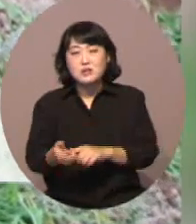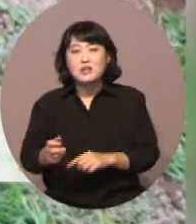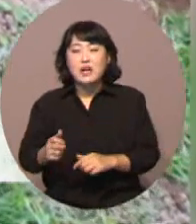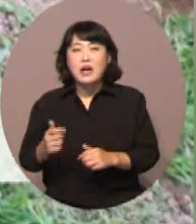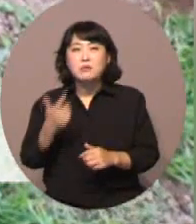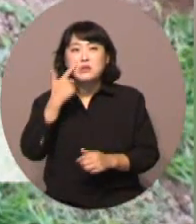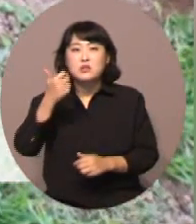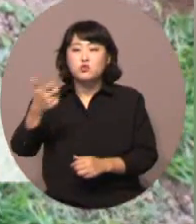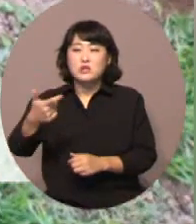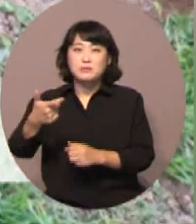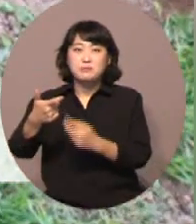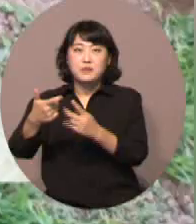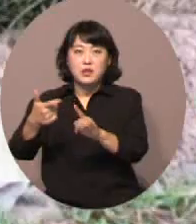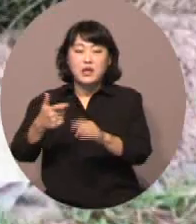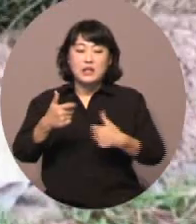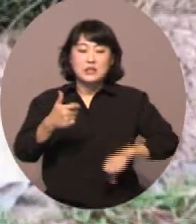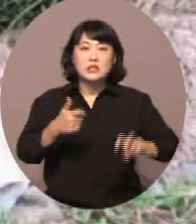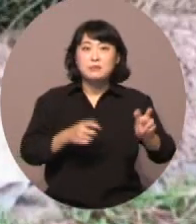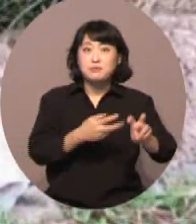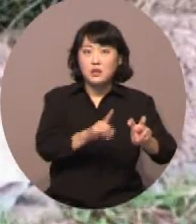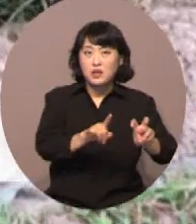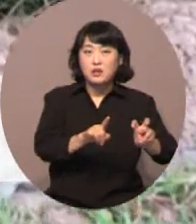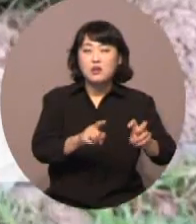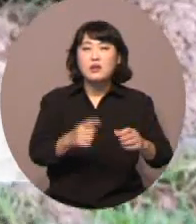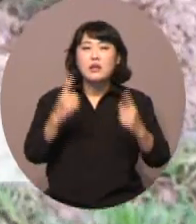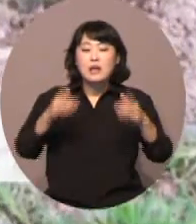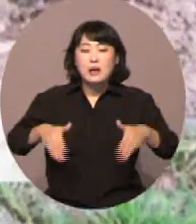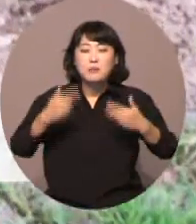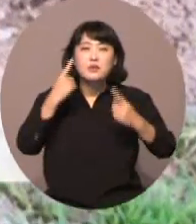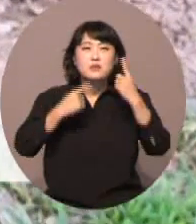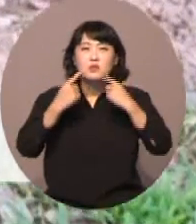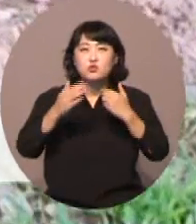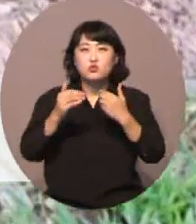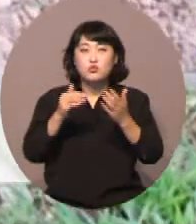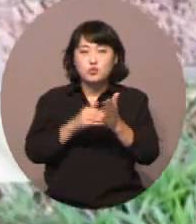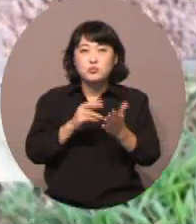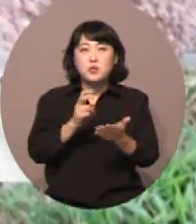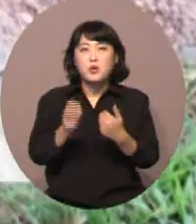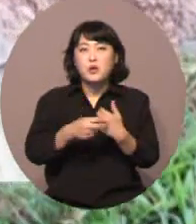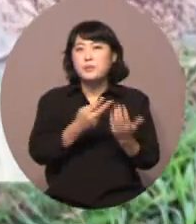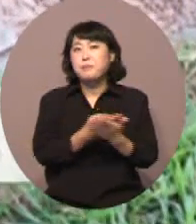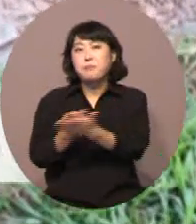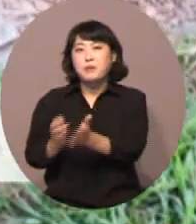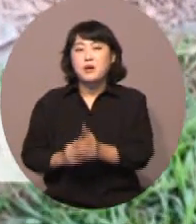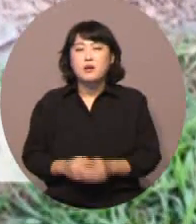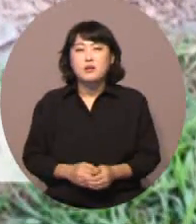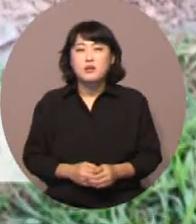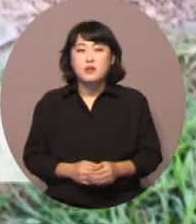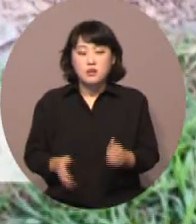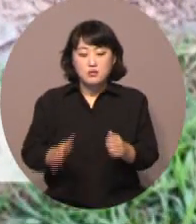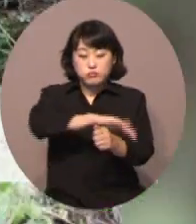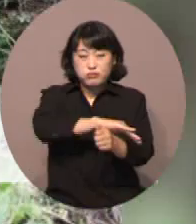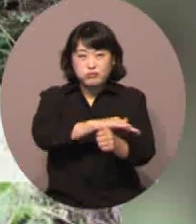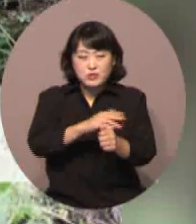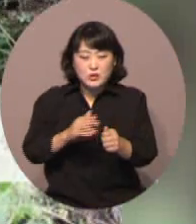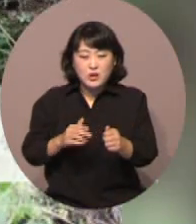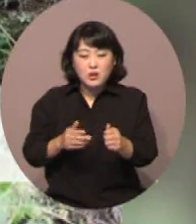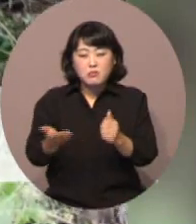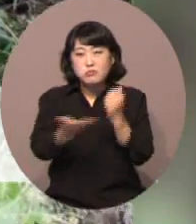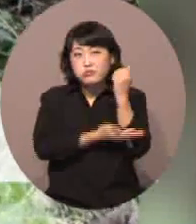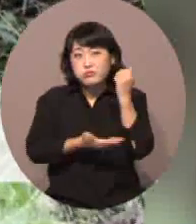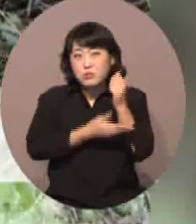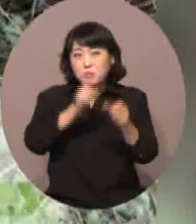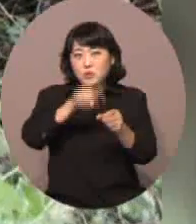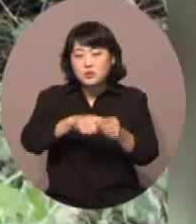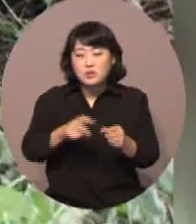아버지와 20대 아들이 경상을 입고 병원으로 옮겨졌습니다 경찰은 이들이 벌초하기 위해 좁은 산기를 오르다